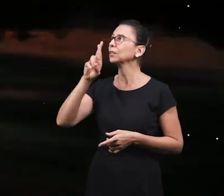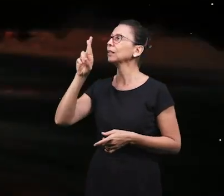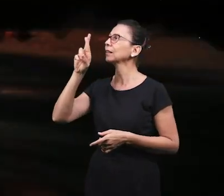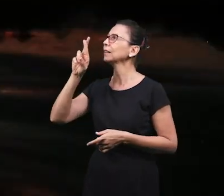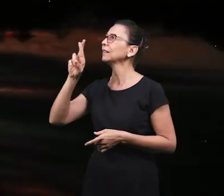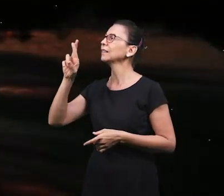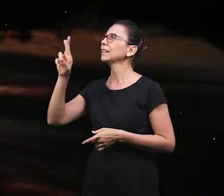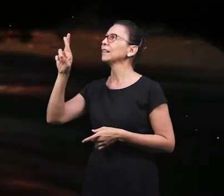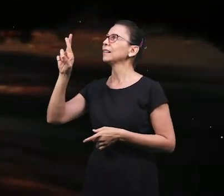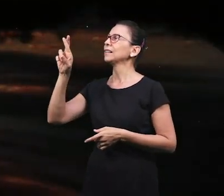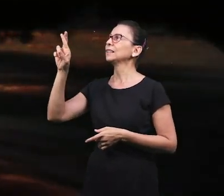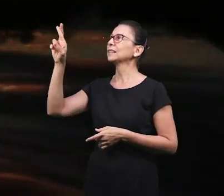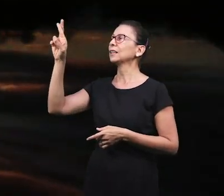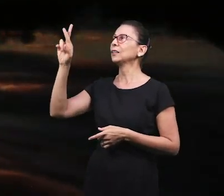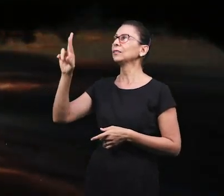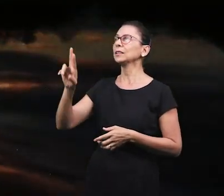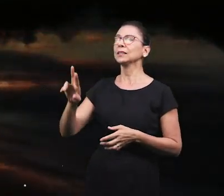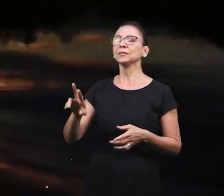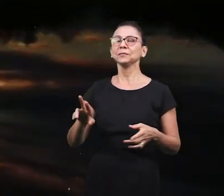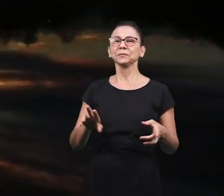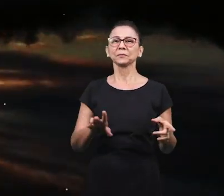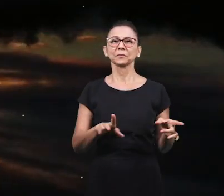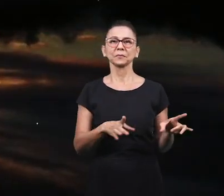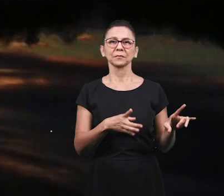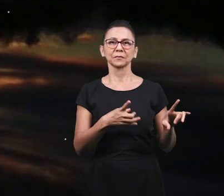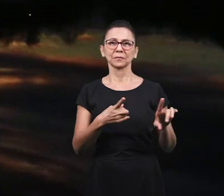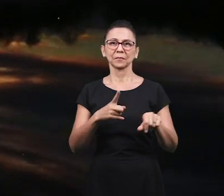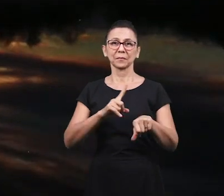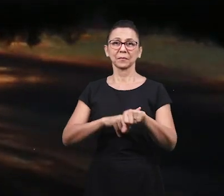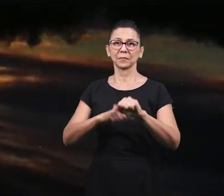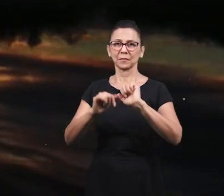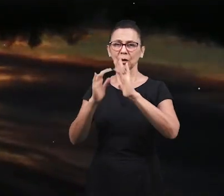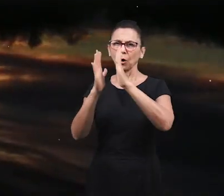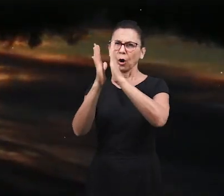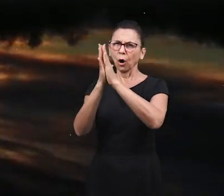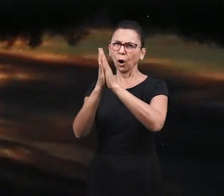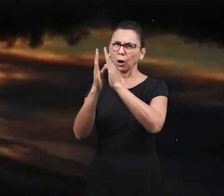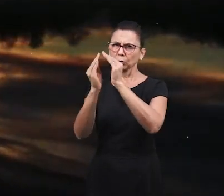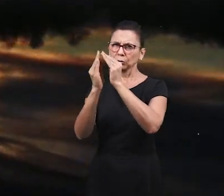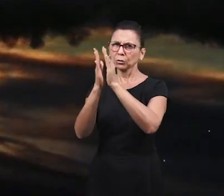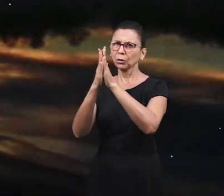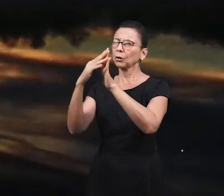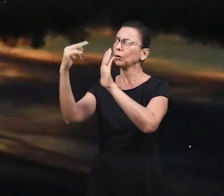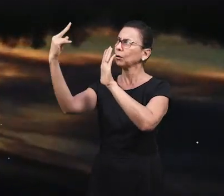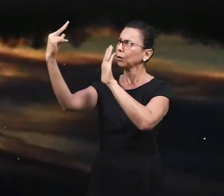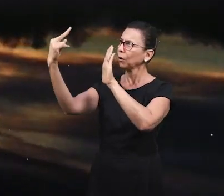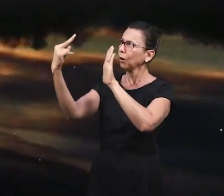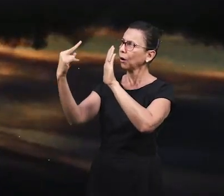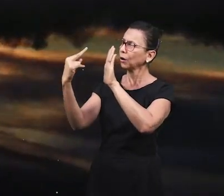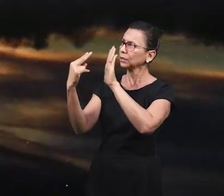Escuta-me, Senhor, inclina os teus